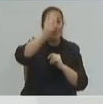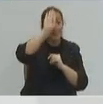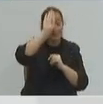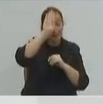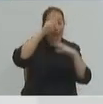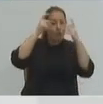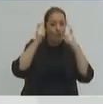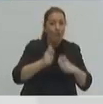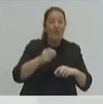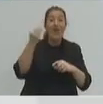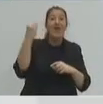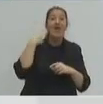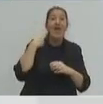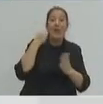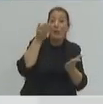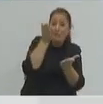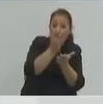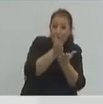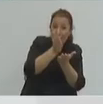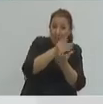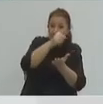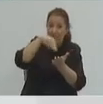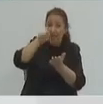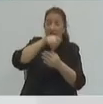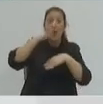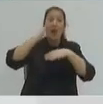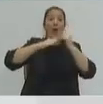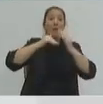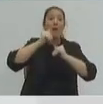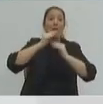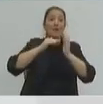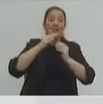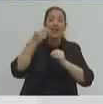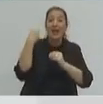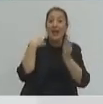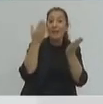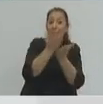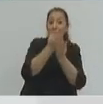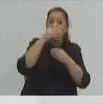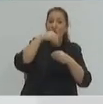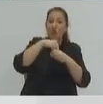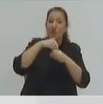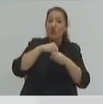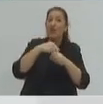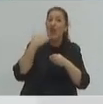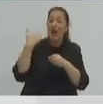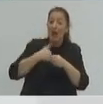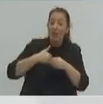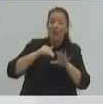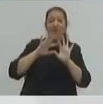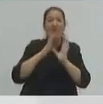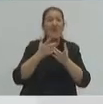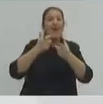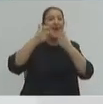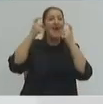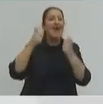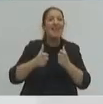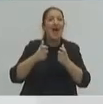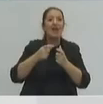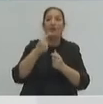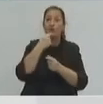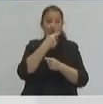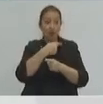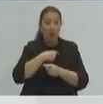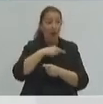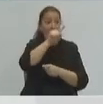İstanbul'da yeni mezarlıkların yapılması, yeni mezarlıklar için kamulaştırılmasının veya yer tahsislerinin yapılması